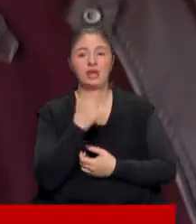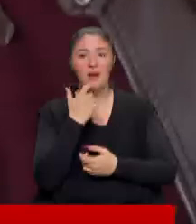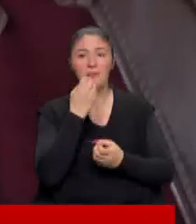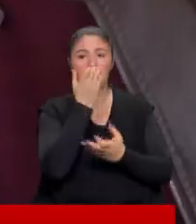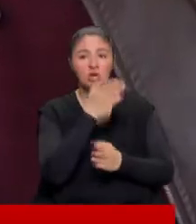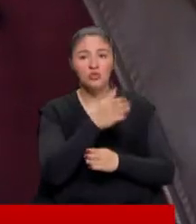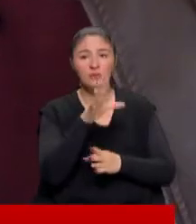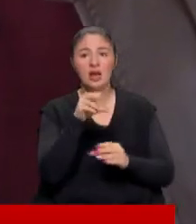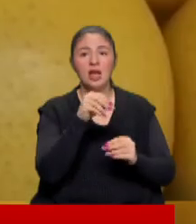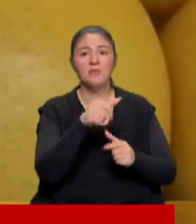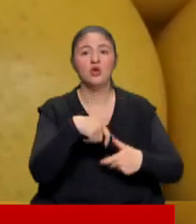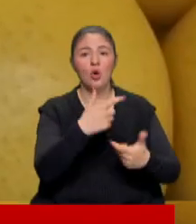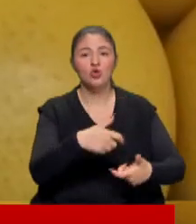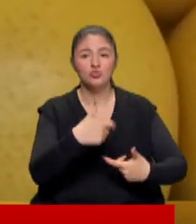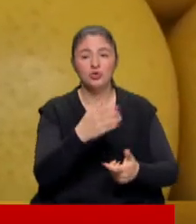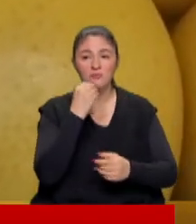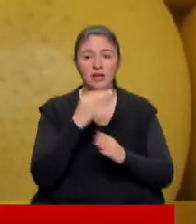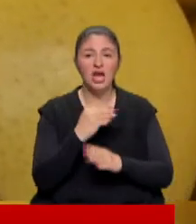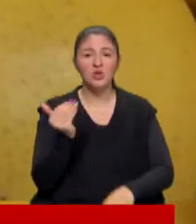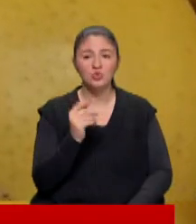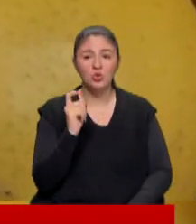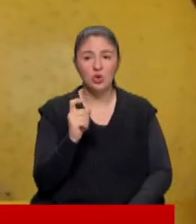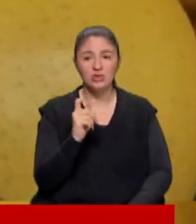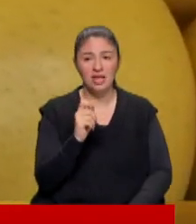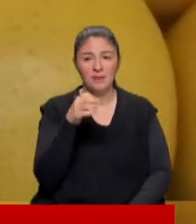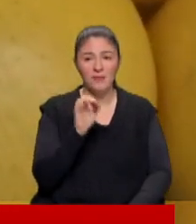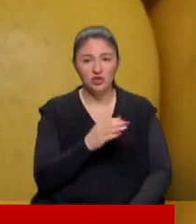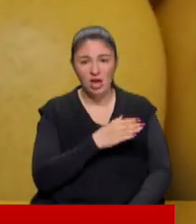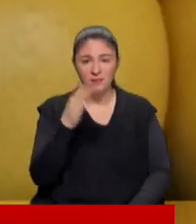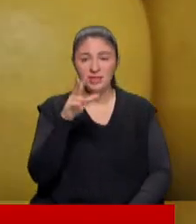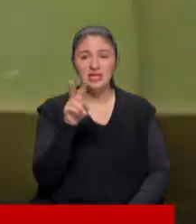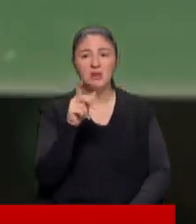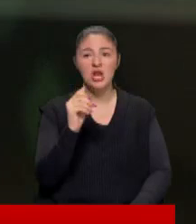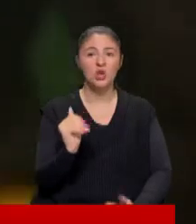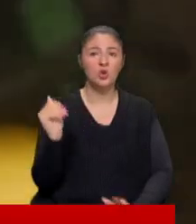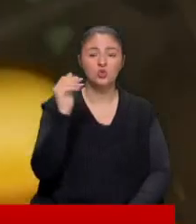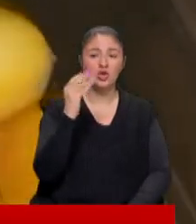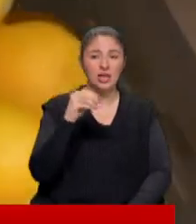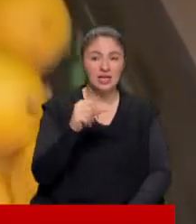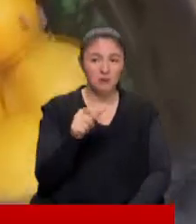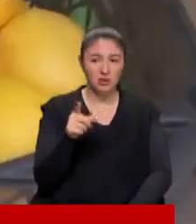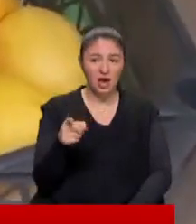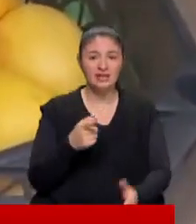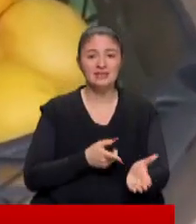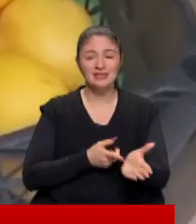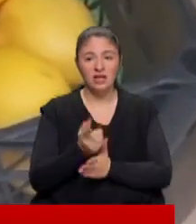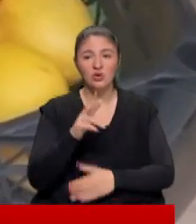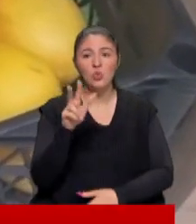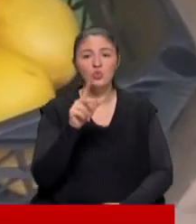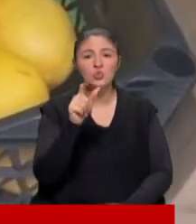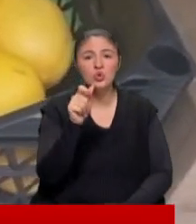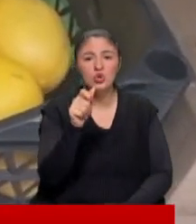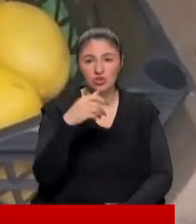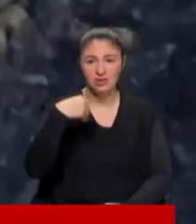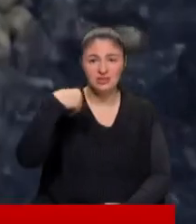Bahçelere gidiyorum, her yere limon dökülmüş. Marketlerde en ucuzu 9 liradan başlayıp 20 liranın üstüne çıkan limona, tarlasında 30